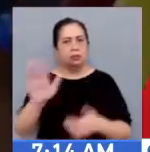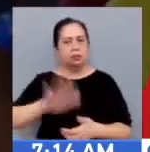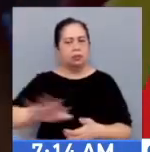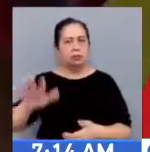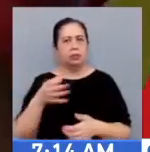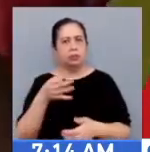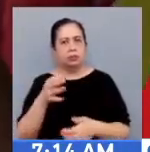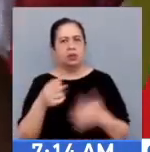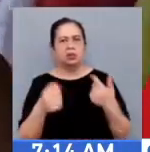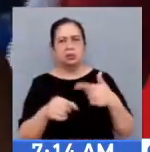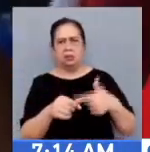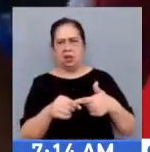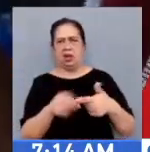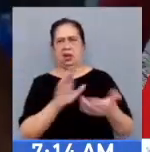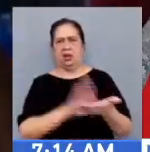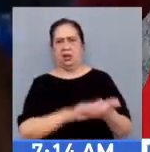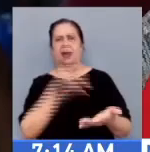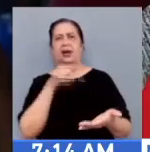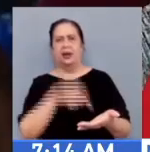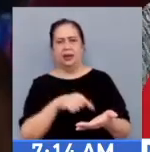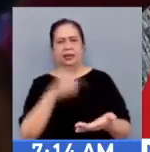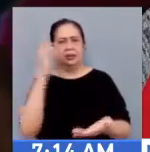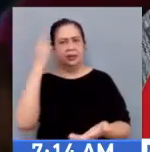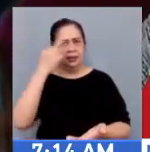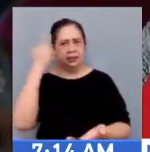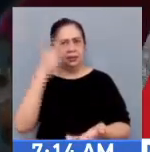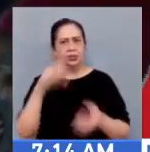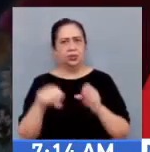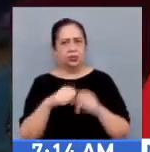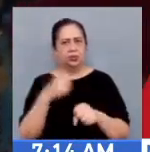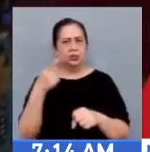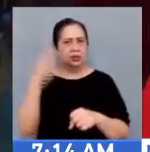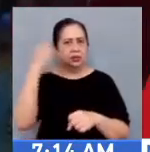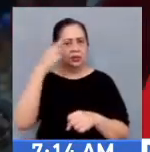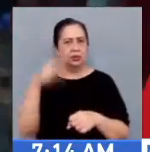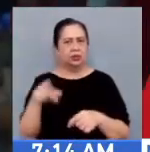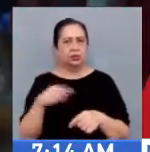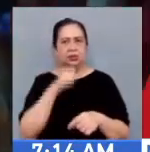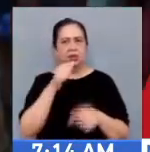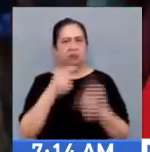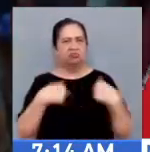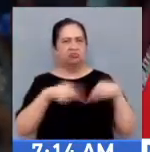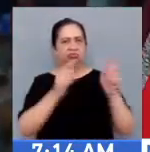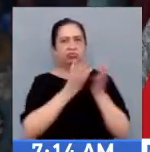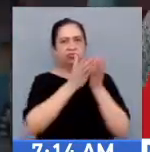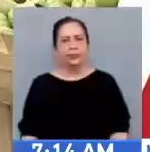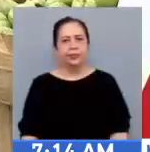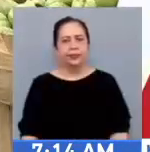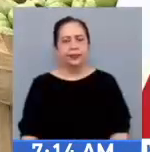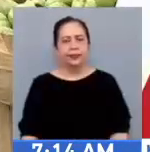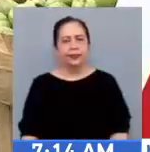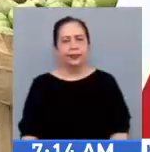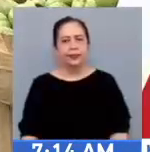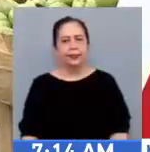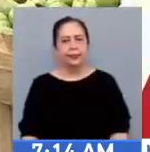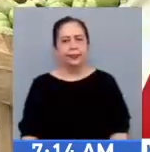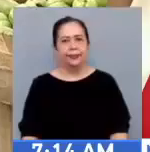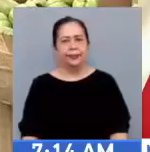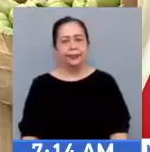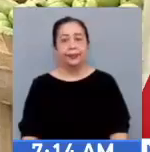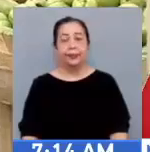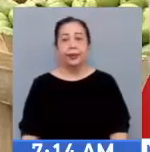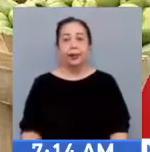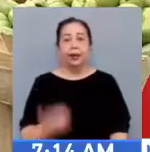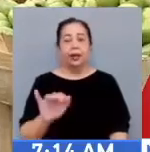natin or langis. Kaya yun naging reason din sila lumalaot. Aside doon, wala din mahuling palakaya. Susan, sa